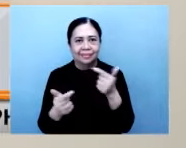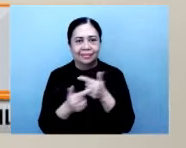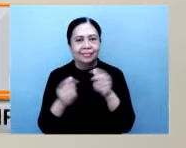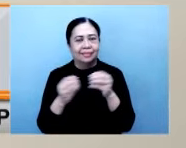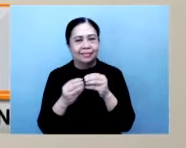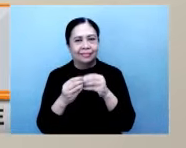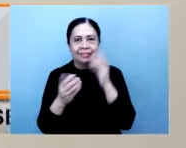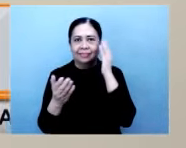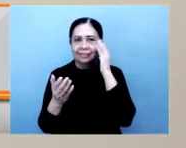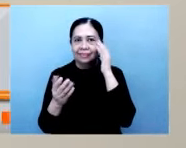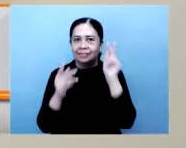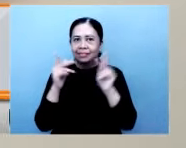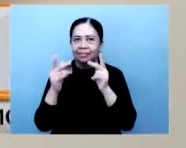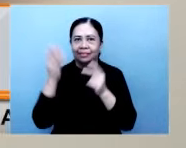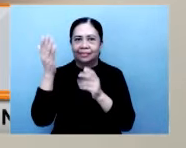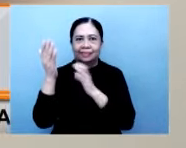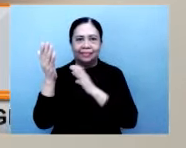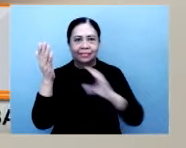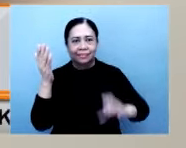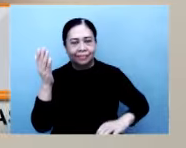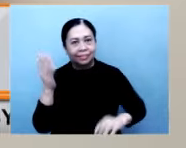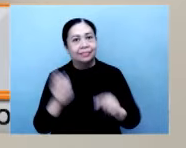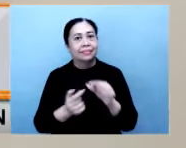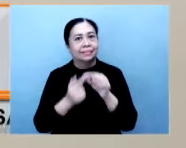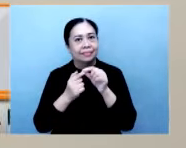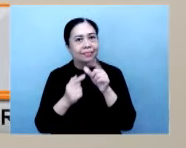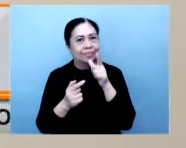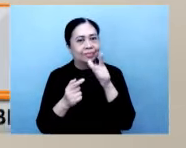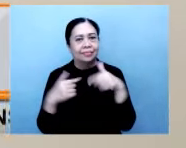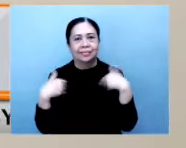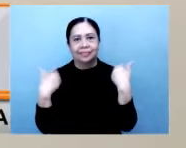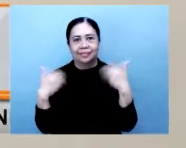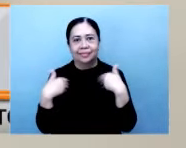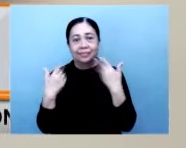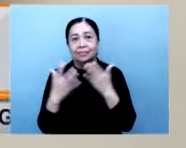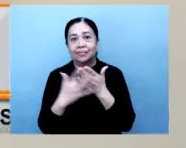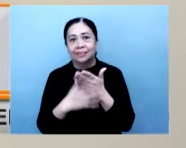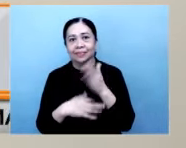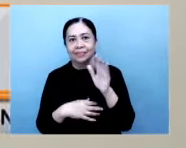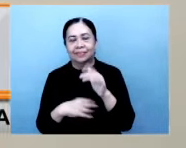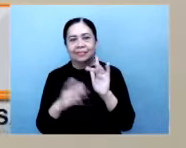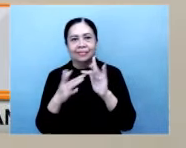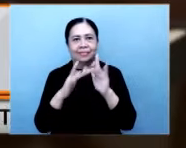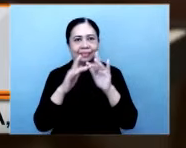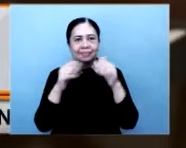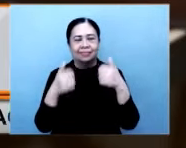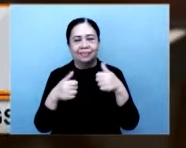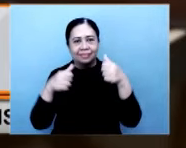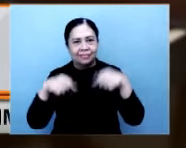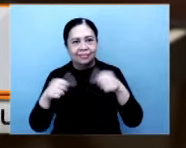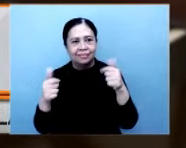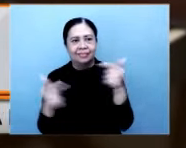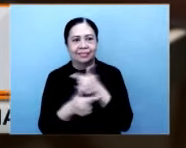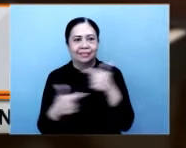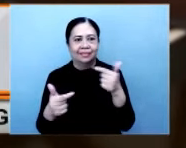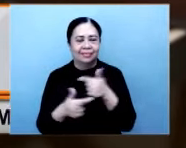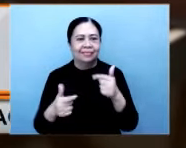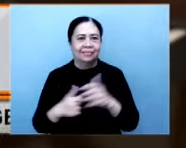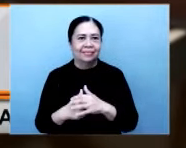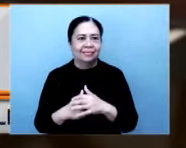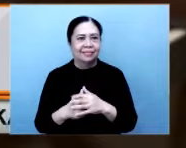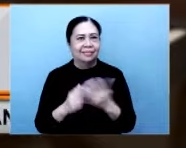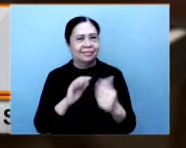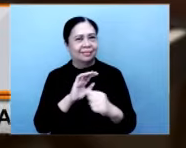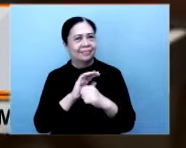pa ng mga tao si Kristo, lalo na ng mga kabataan sa pamamagitan ng social media. Comedy kasi attracts, di ba? It